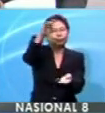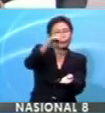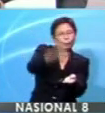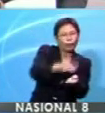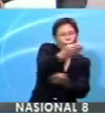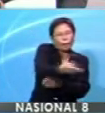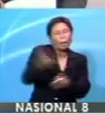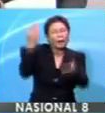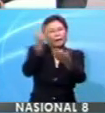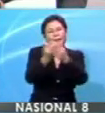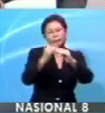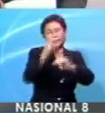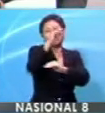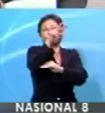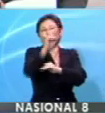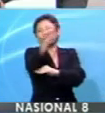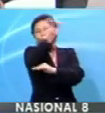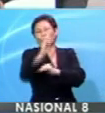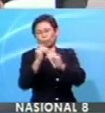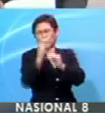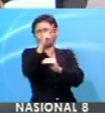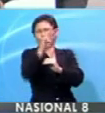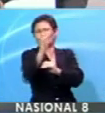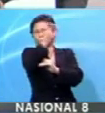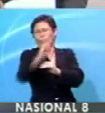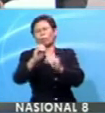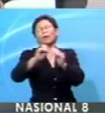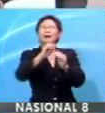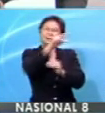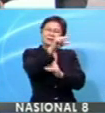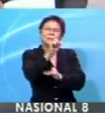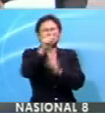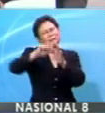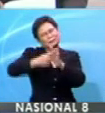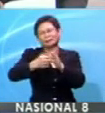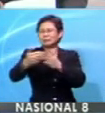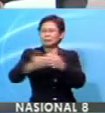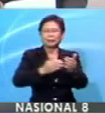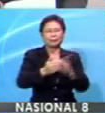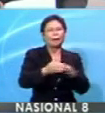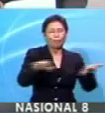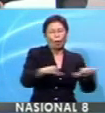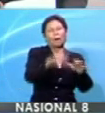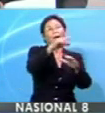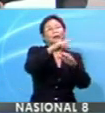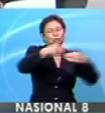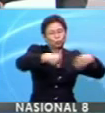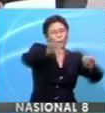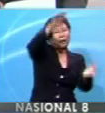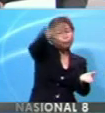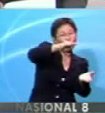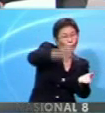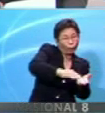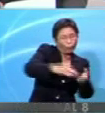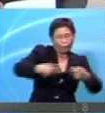harga barangan sehingga melebihi 20% walaupun GST mula berkuatkuasa semalam melalui pelaksanaan program jualan turun